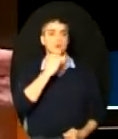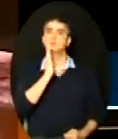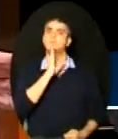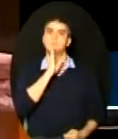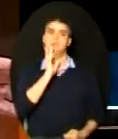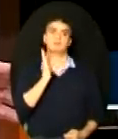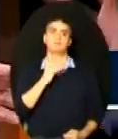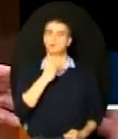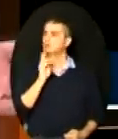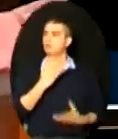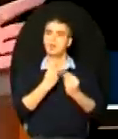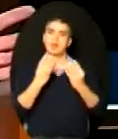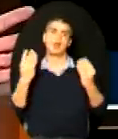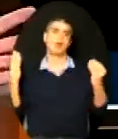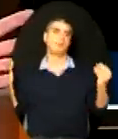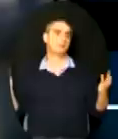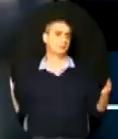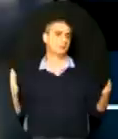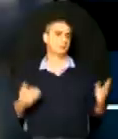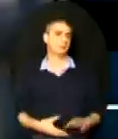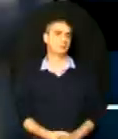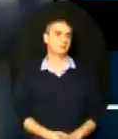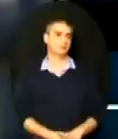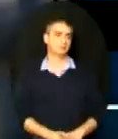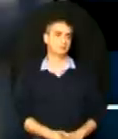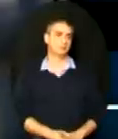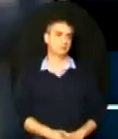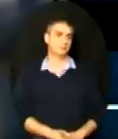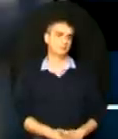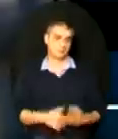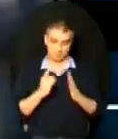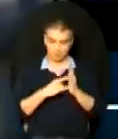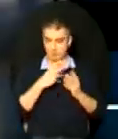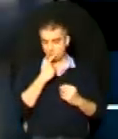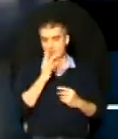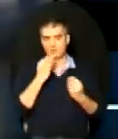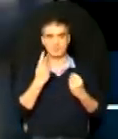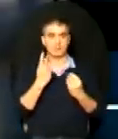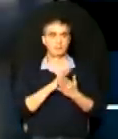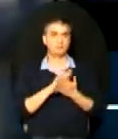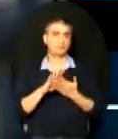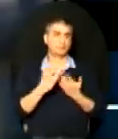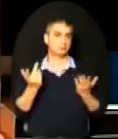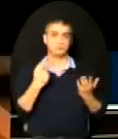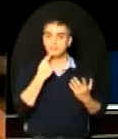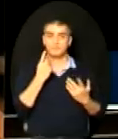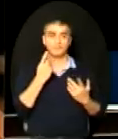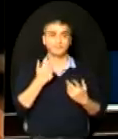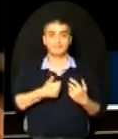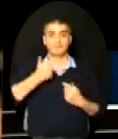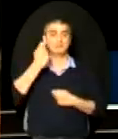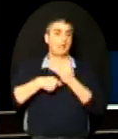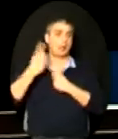מאוד בעייתי, יש המון המון... מיקי, כמו שבבני ברק... אז אני אמרתי, החוק שלי למשל אומר גם דבר אחד פשוט, אומר ששר